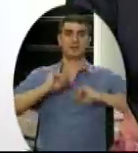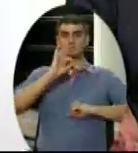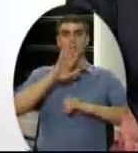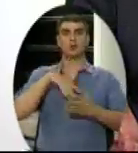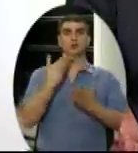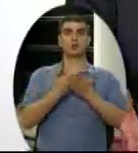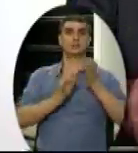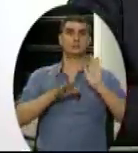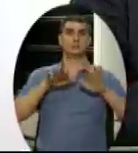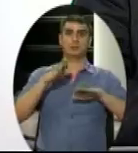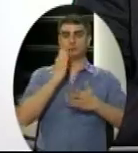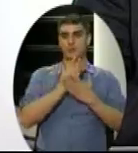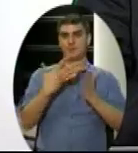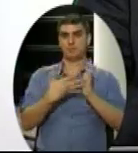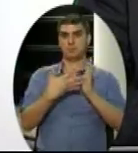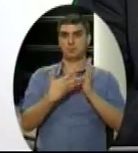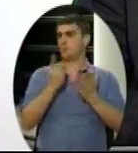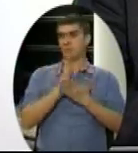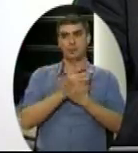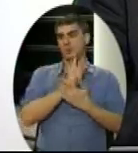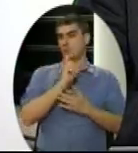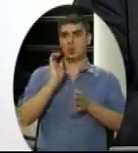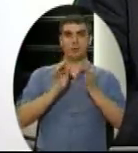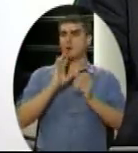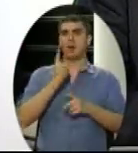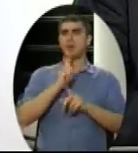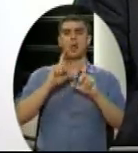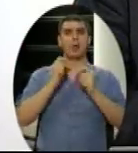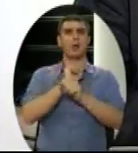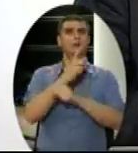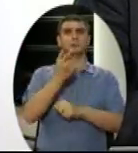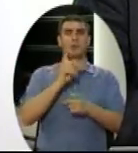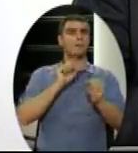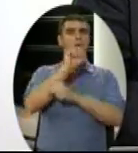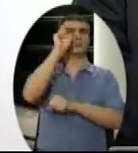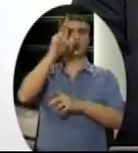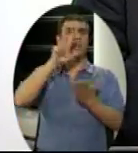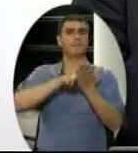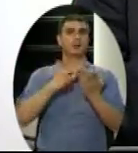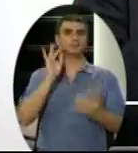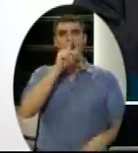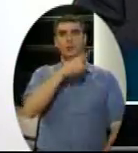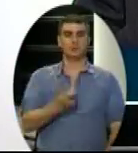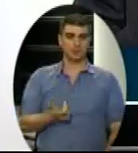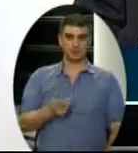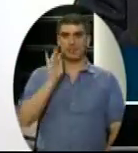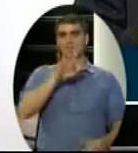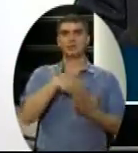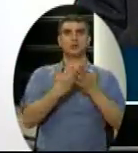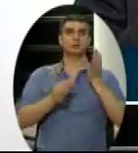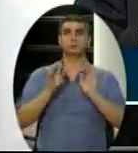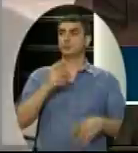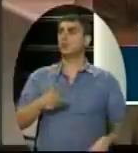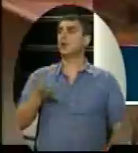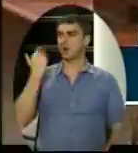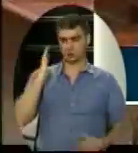ידי היועץ המשפטי בזמנו. הוא החליט שלא להעמיד אותה לדין. למה לא עצרו לבגץ כנגדה אז, כנגד היועץ המשפטי